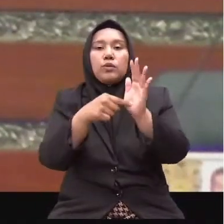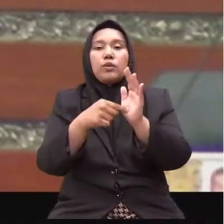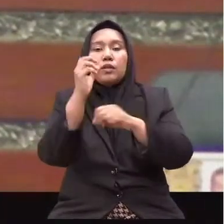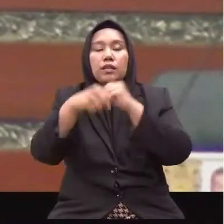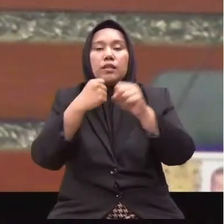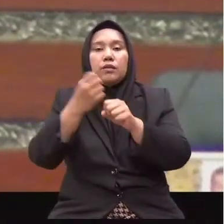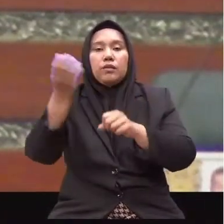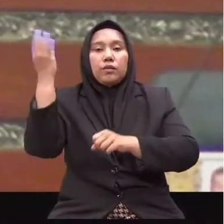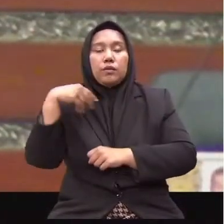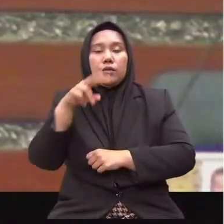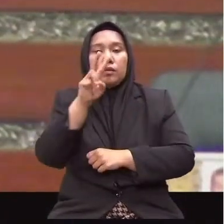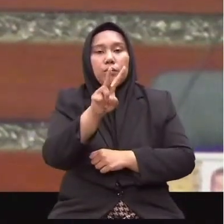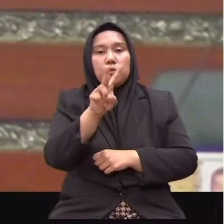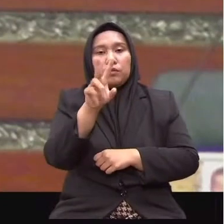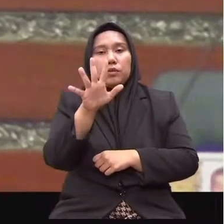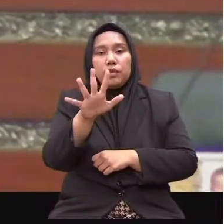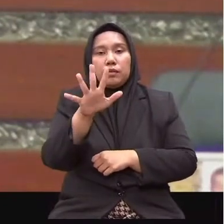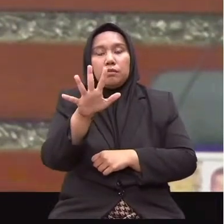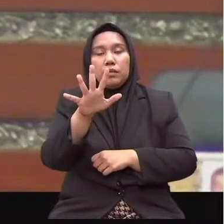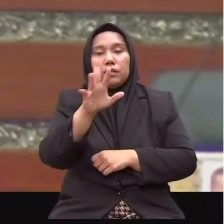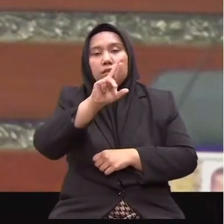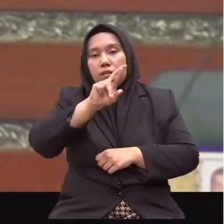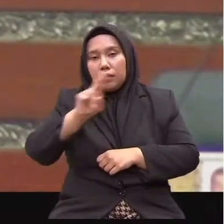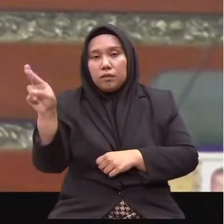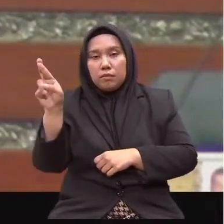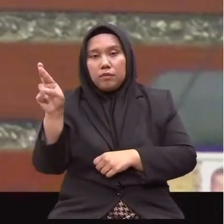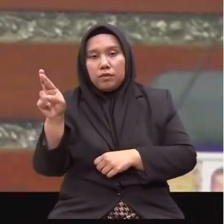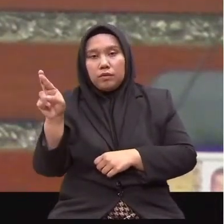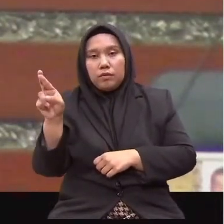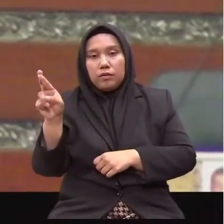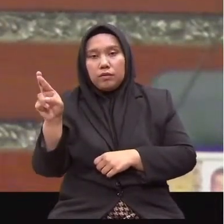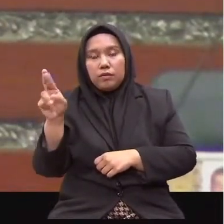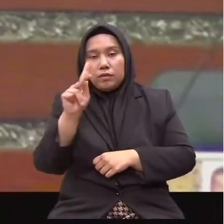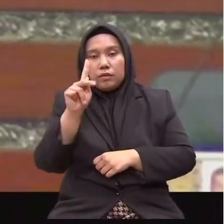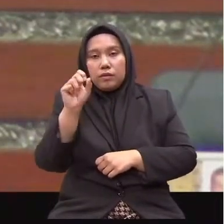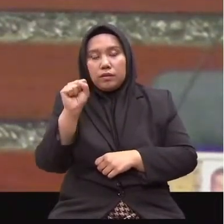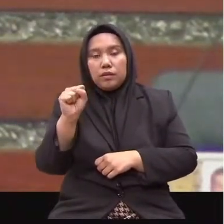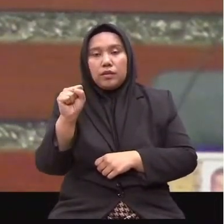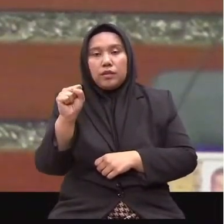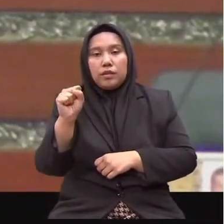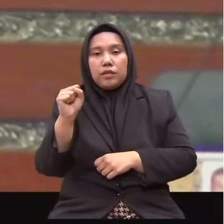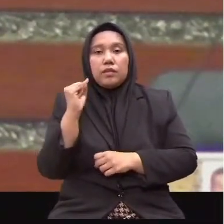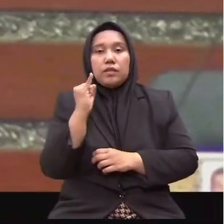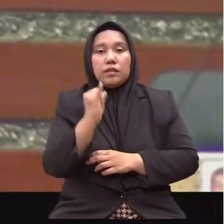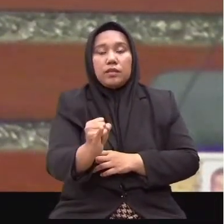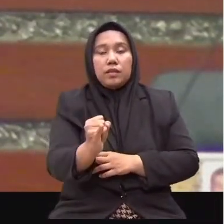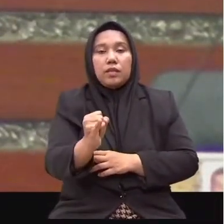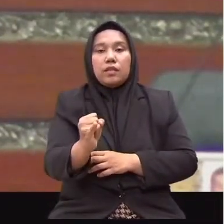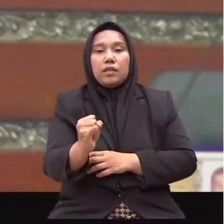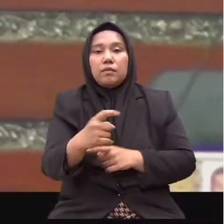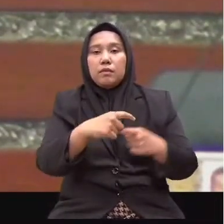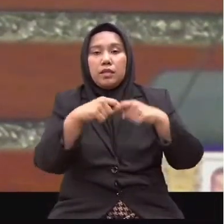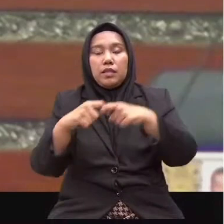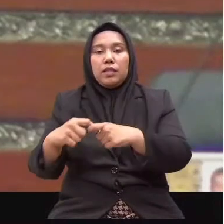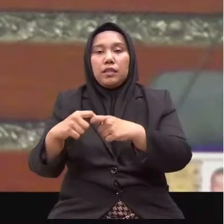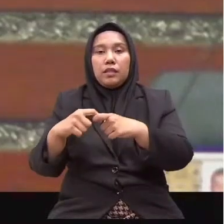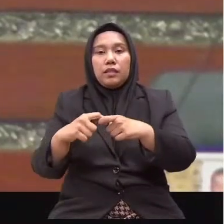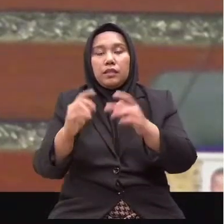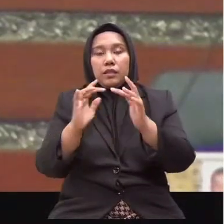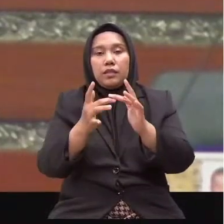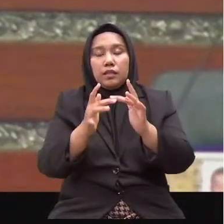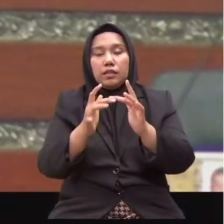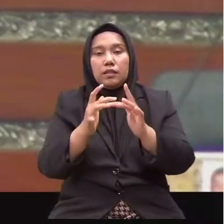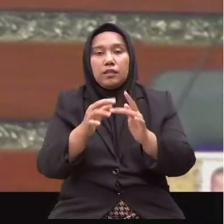sebanyak 25.000 jinayat berkaitan dengan fiber yang mana dengan